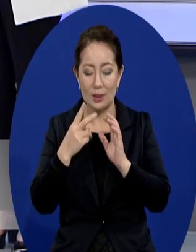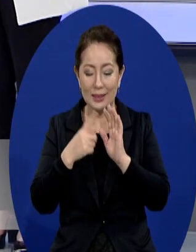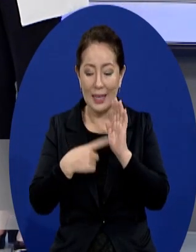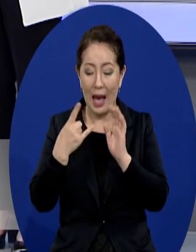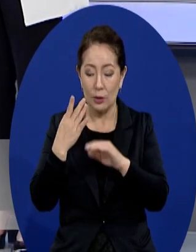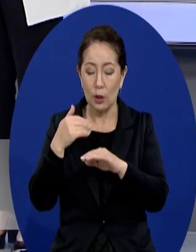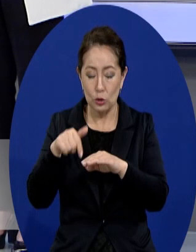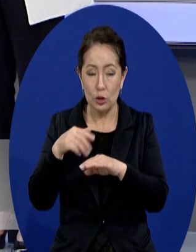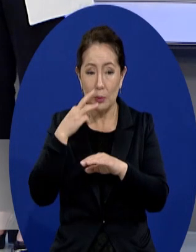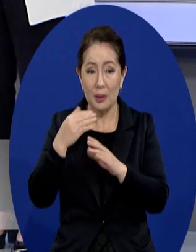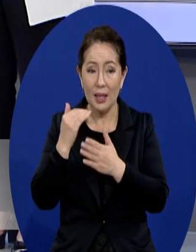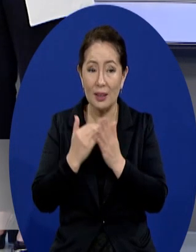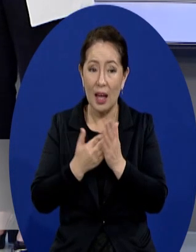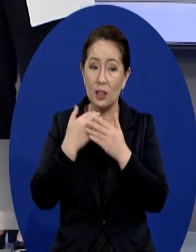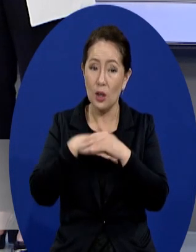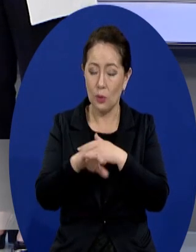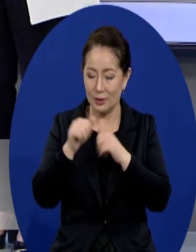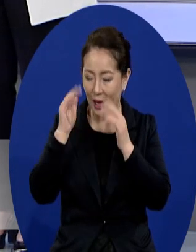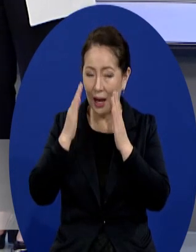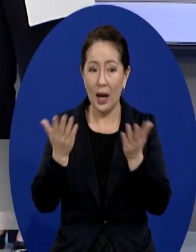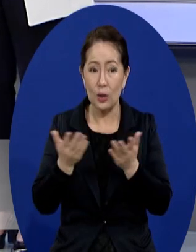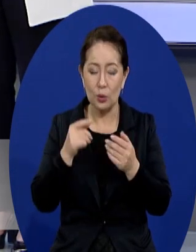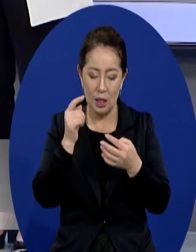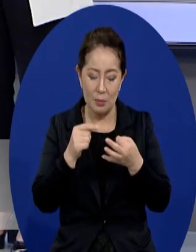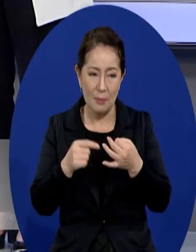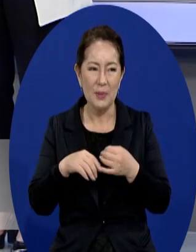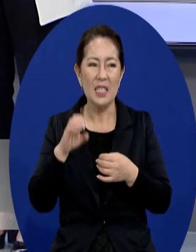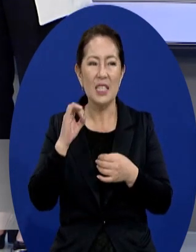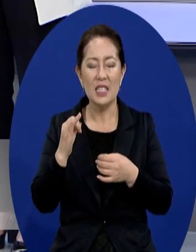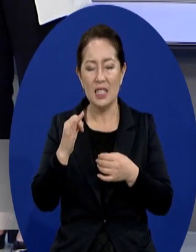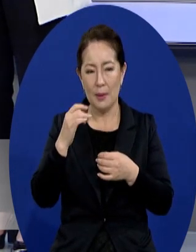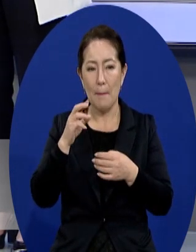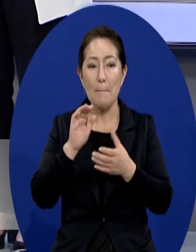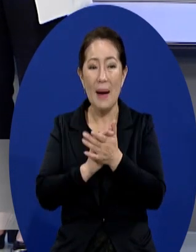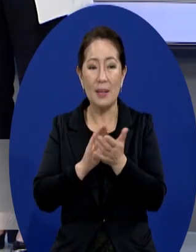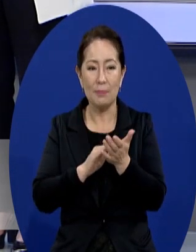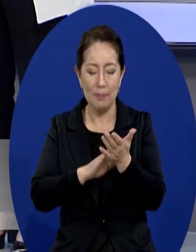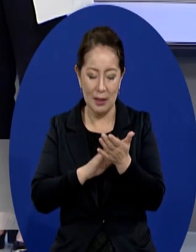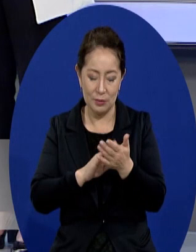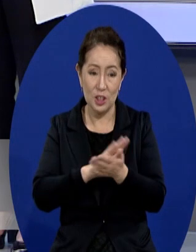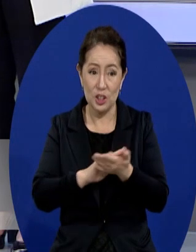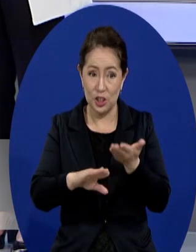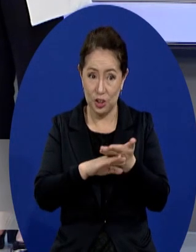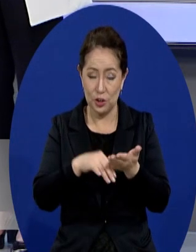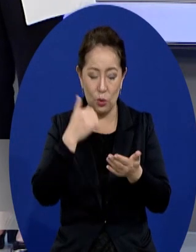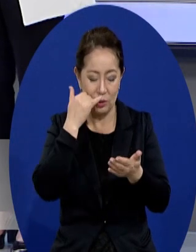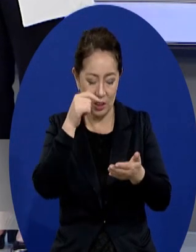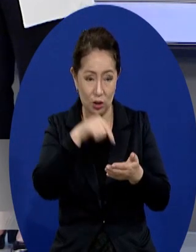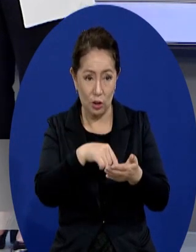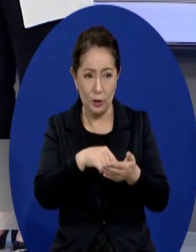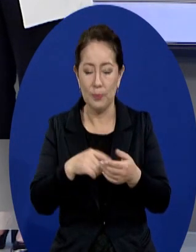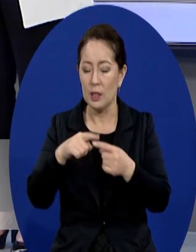тайлангаа илгээхдээ дараах зүйлийг анхаарна. Өөрөөр хэлбэл e-баримт аппликейшн шинжлэх ёстой. Таны гар утсан суусан.